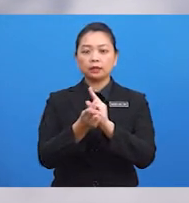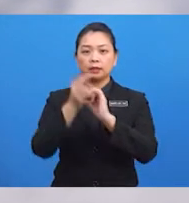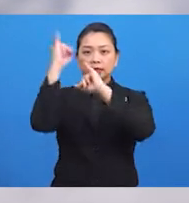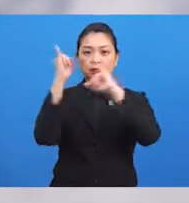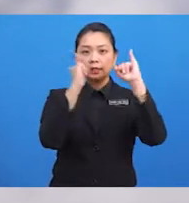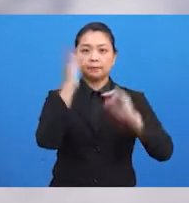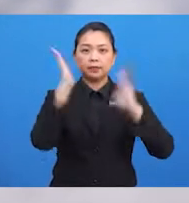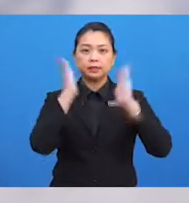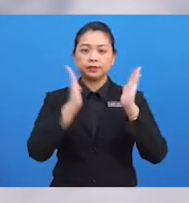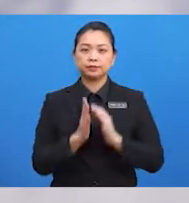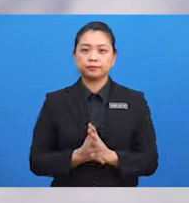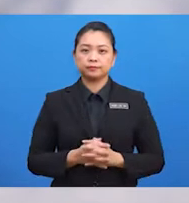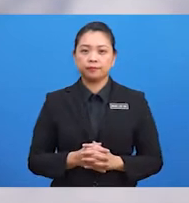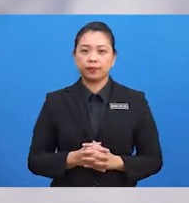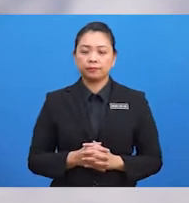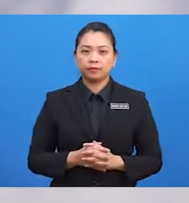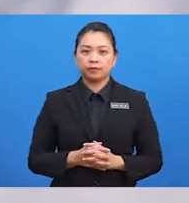Malaysia.